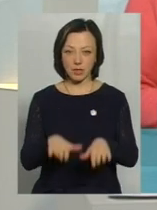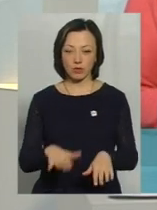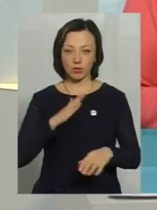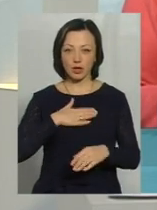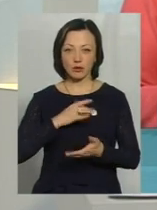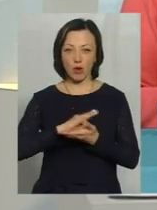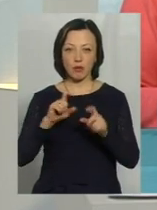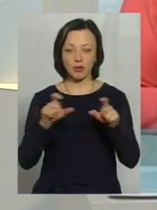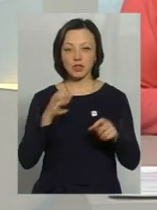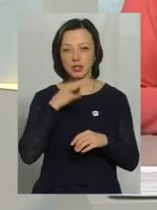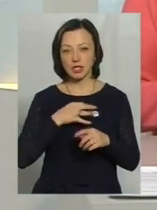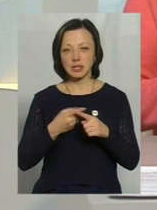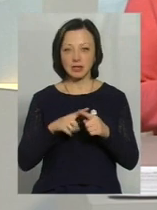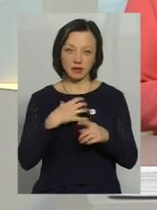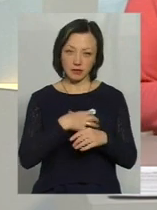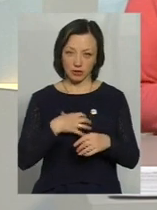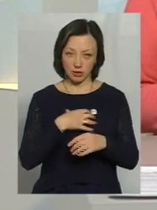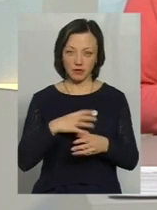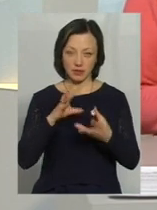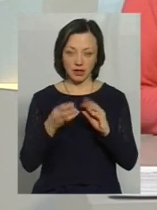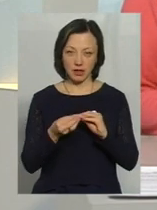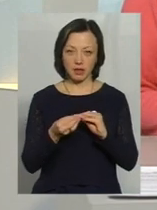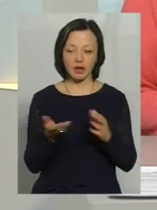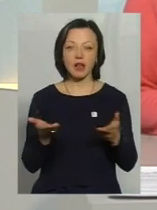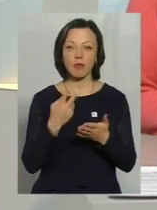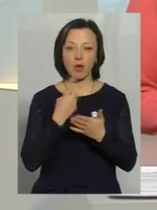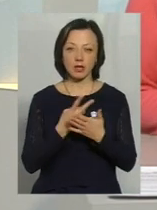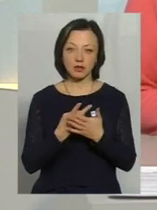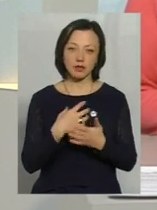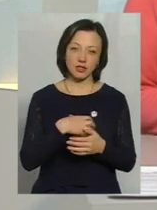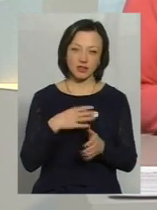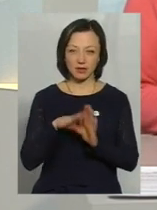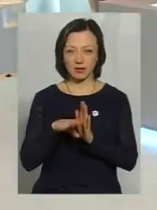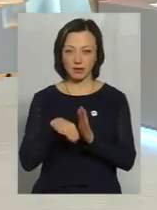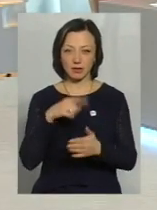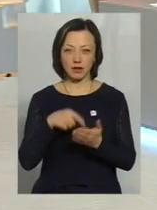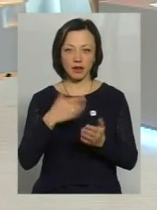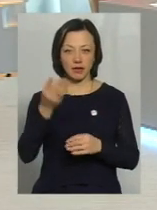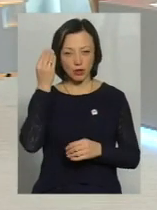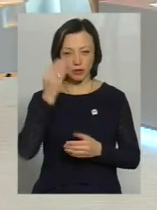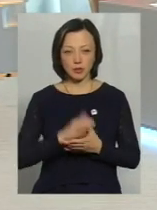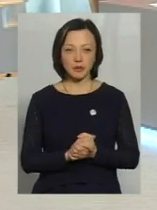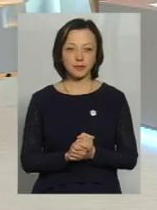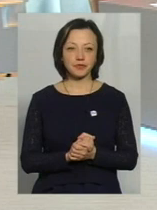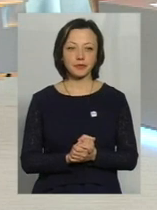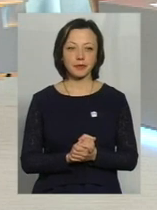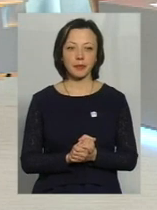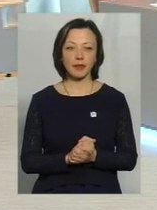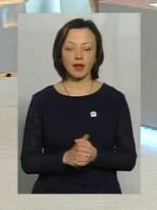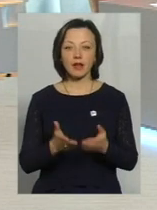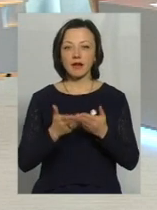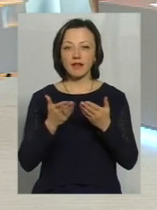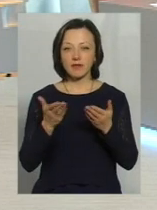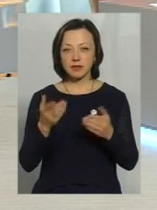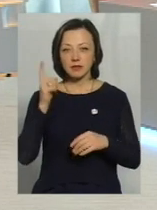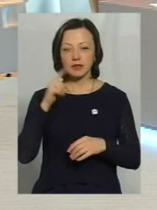це знаково? Це взагалі, ну, який показник? Суттєвий чи ні? На вашу думку. Ви знаєте, як для мене, як